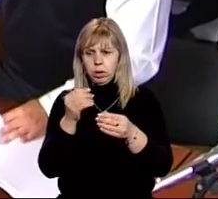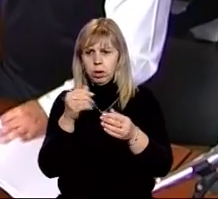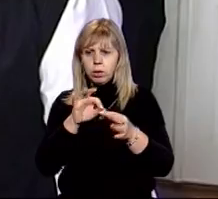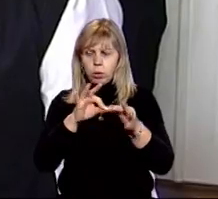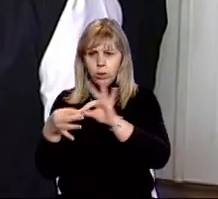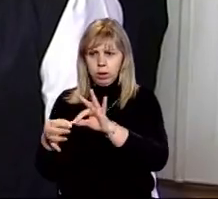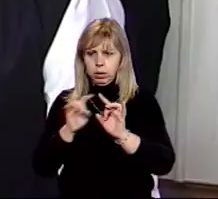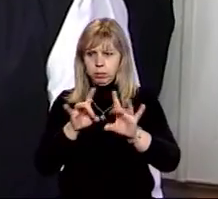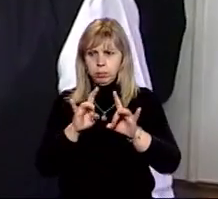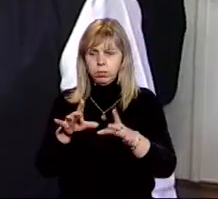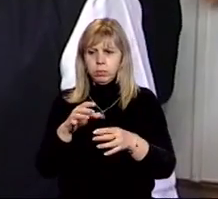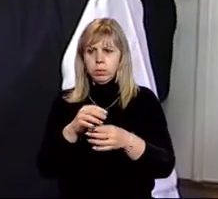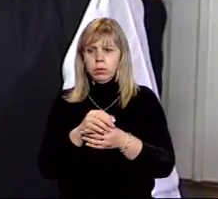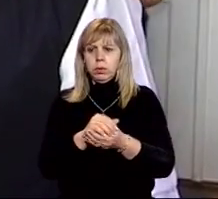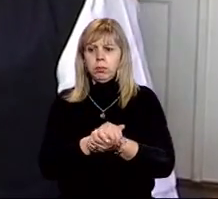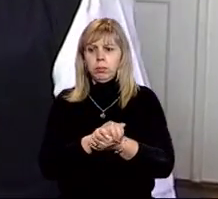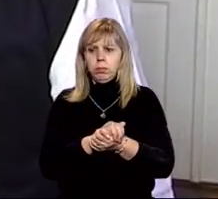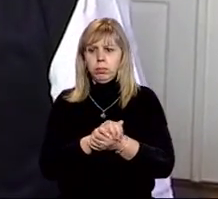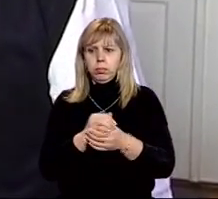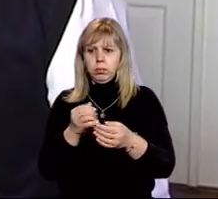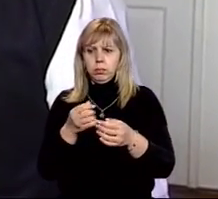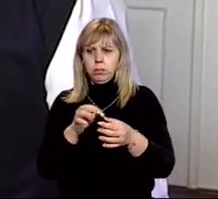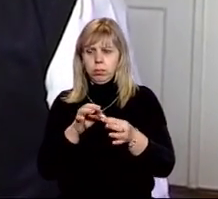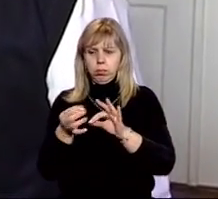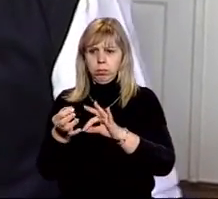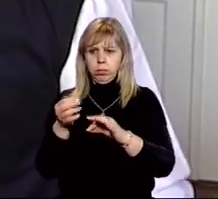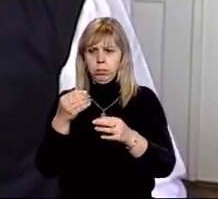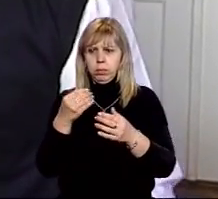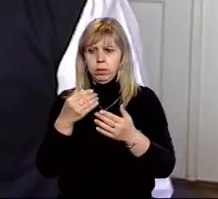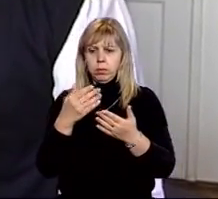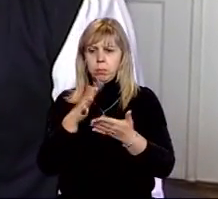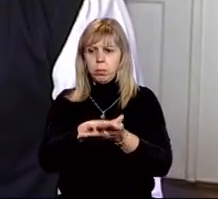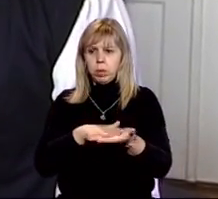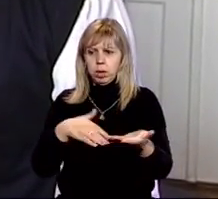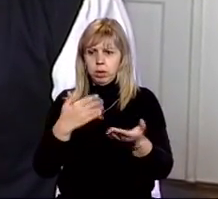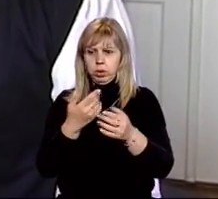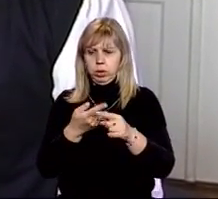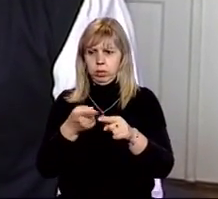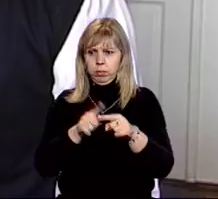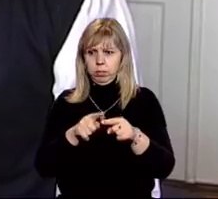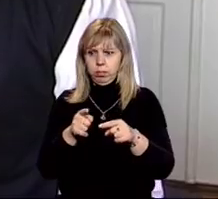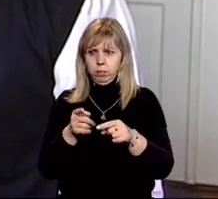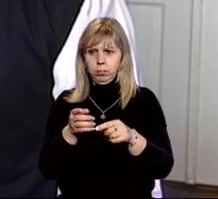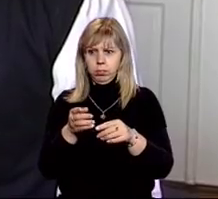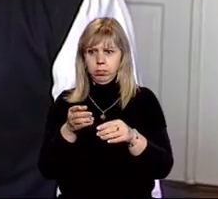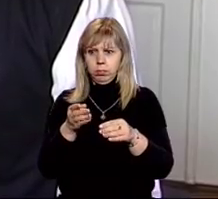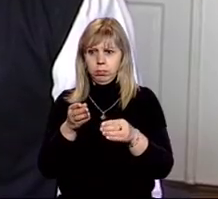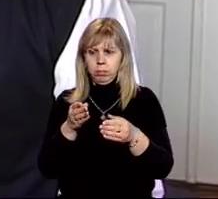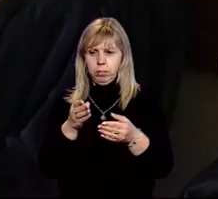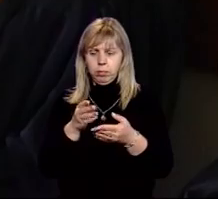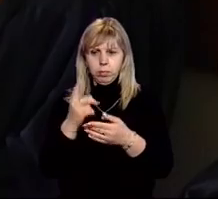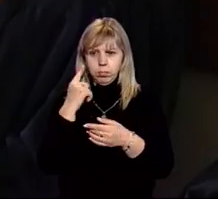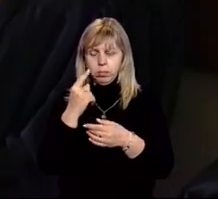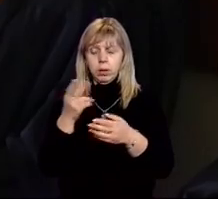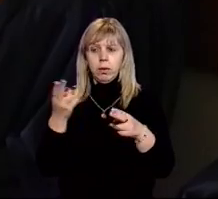Забезпечення дозволу спосіб, в який просить позивач, фактично призведе до розгляду справи по